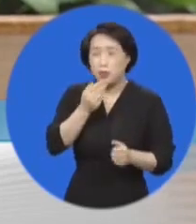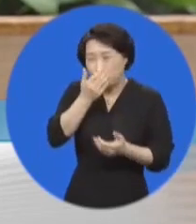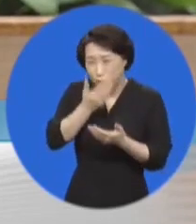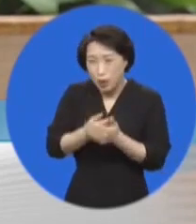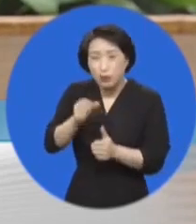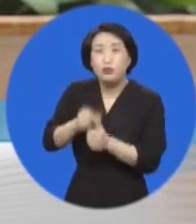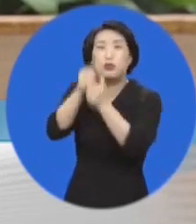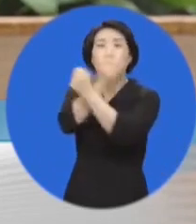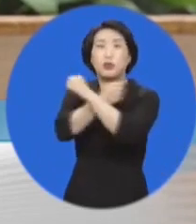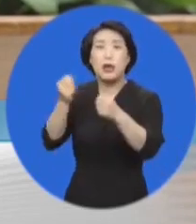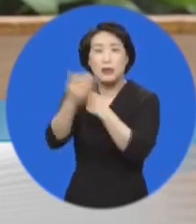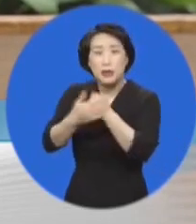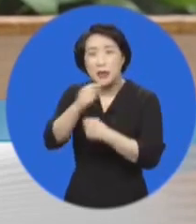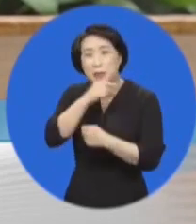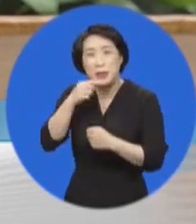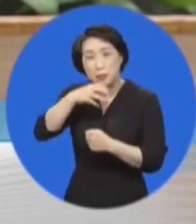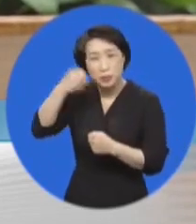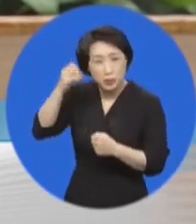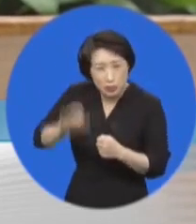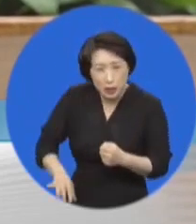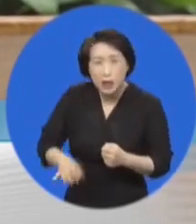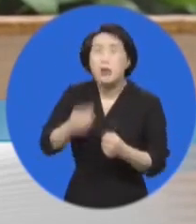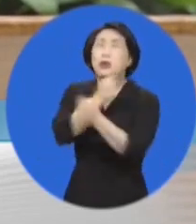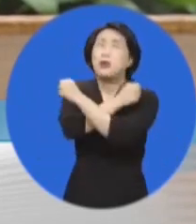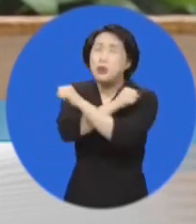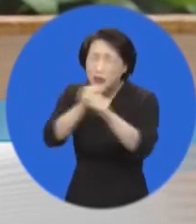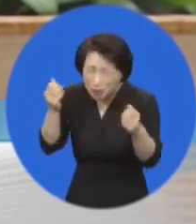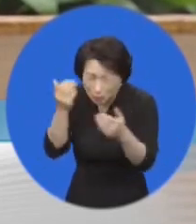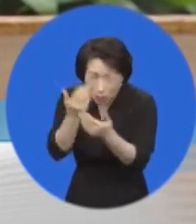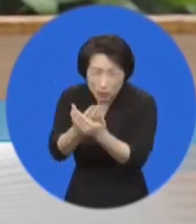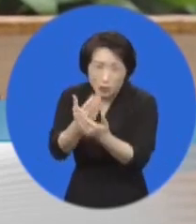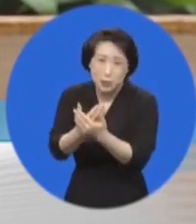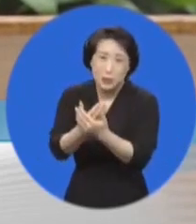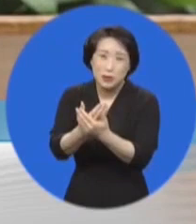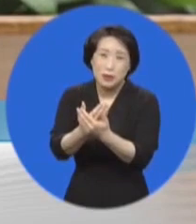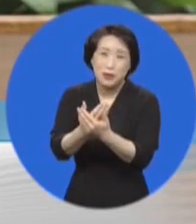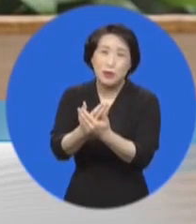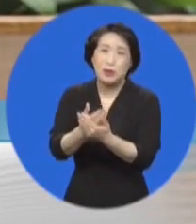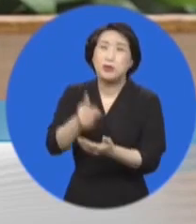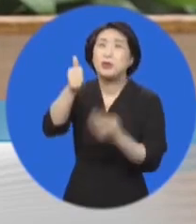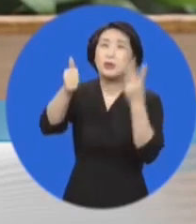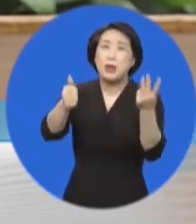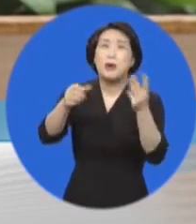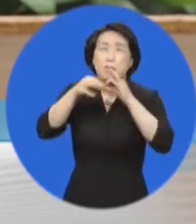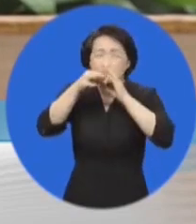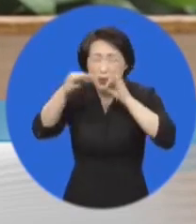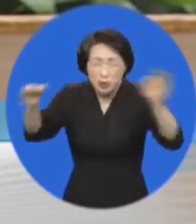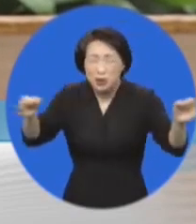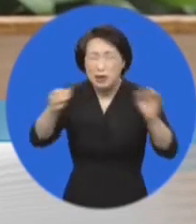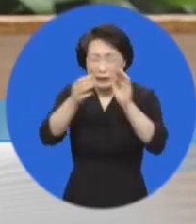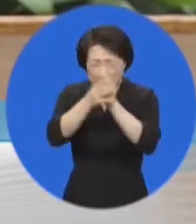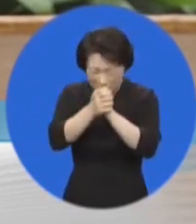소중한 구수견칙의 피를 무시했음을 용서하옵소서. 주여 삼창하고 기도합니다.